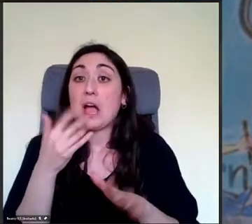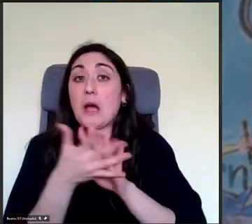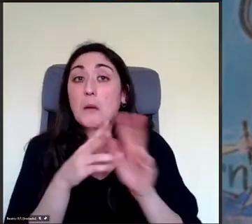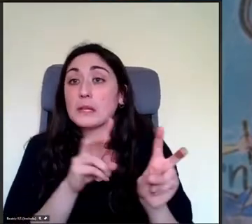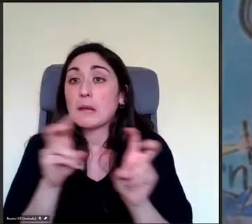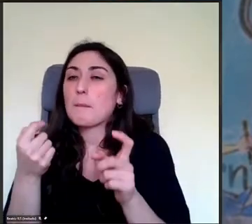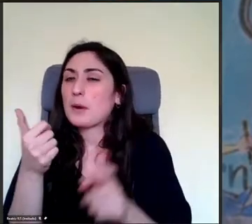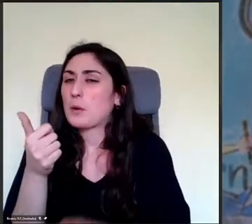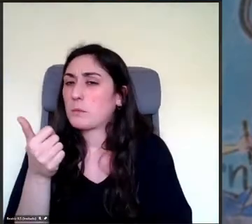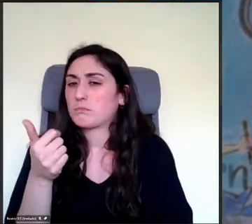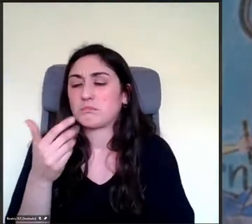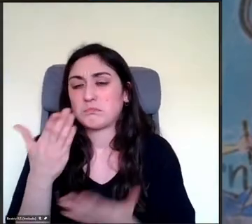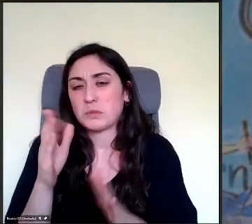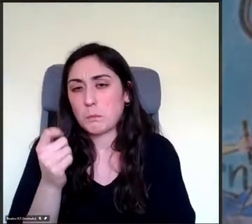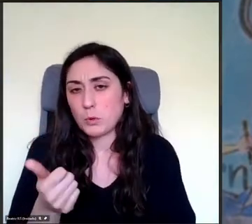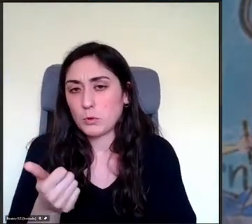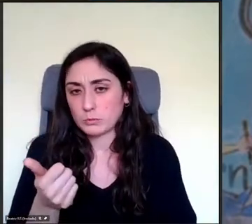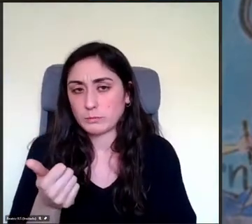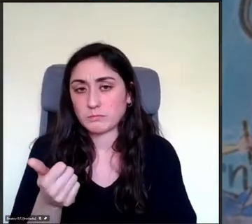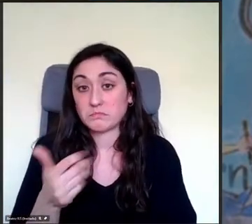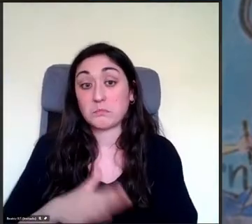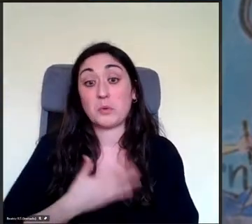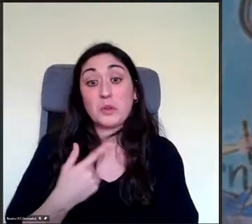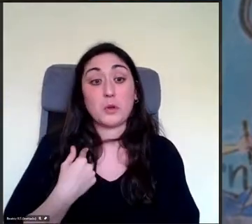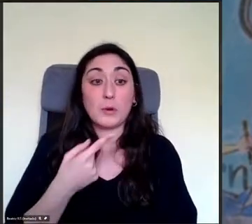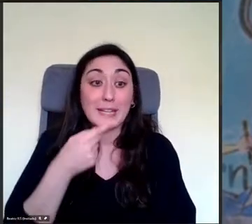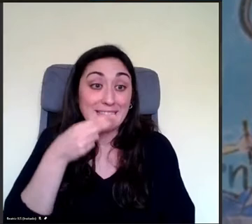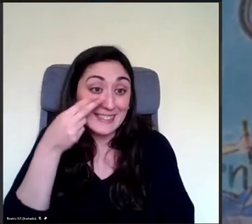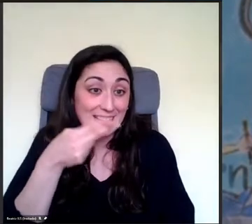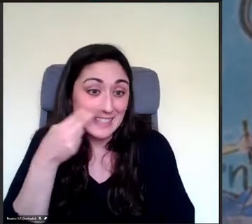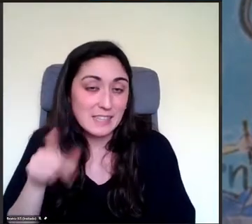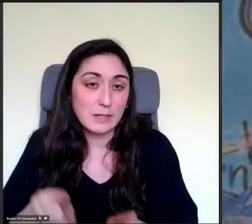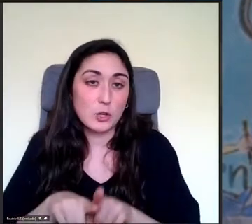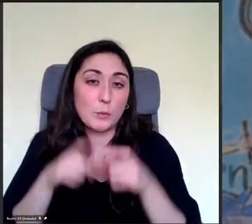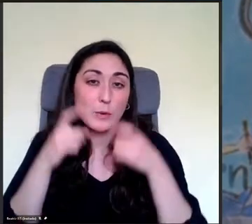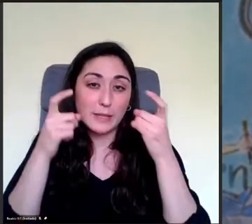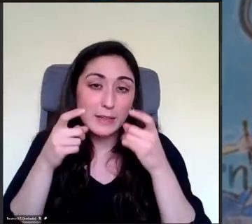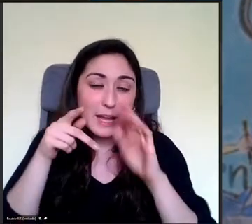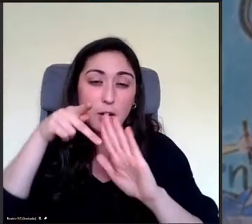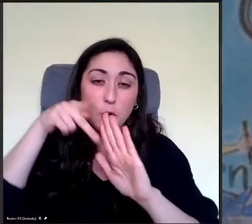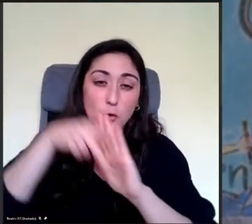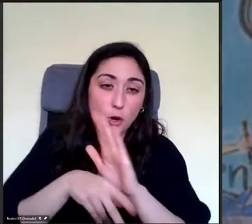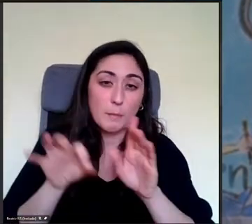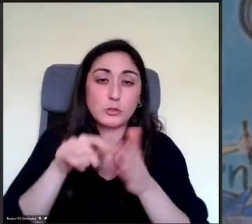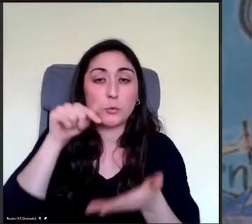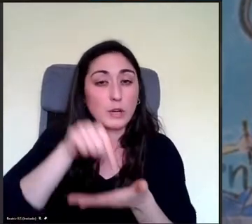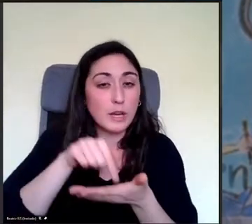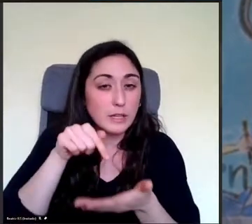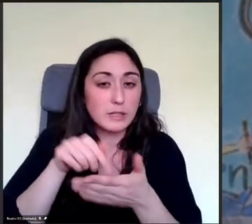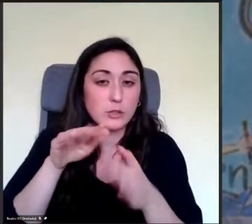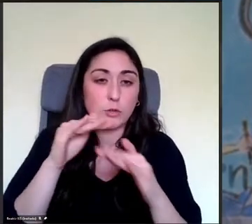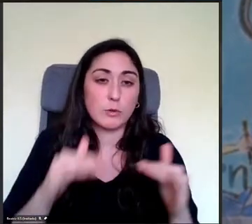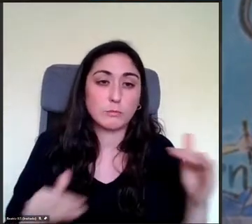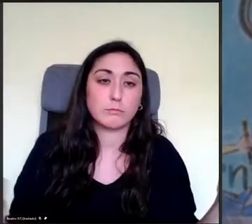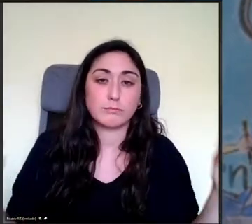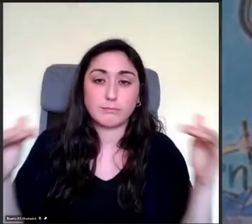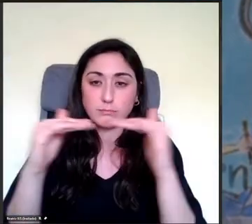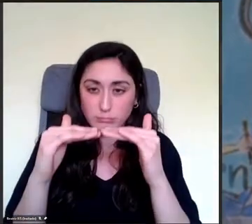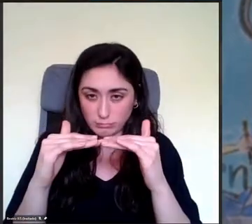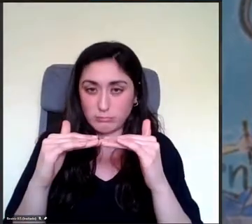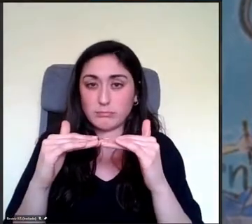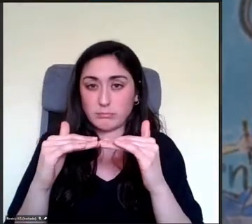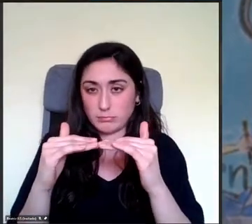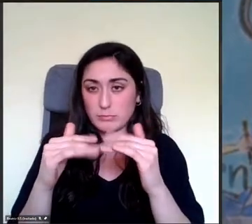potser hauria estat interessant considerar mesures compensatòries per afavorir que aquestes dones que han tingut aquest